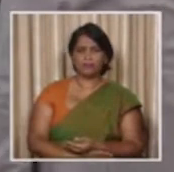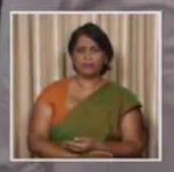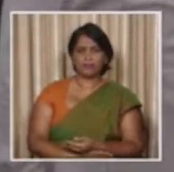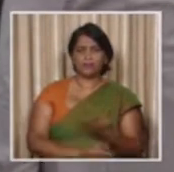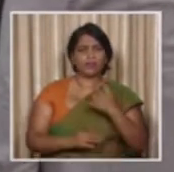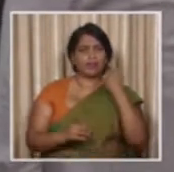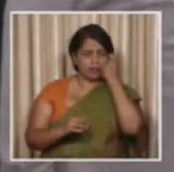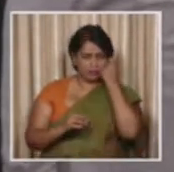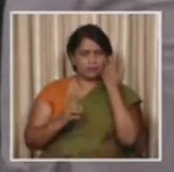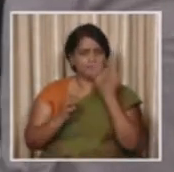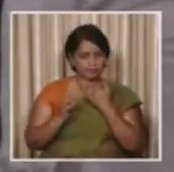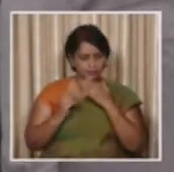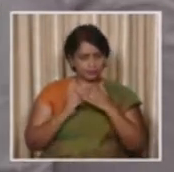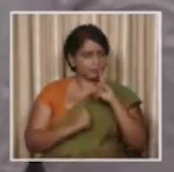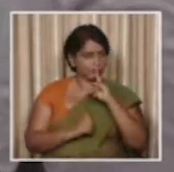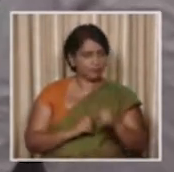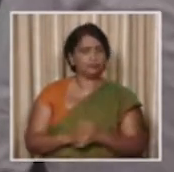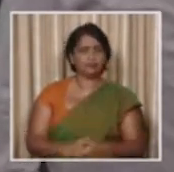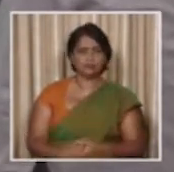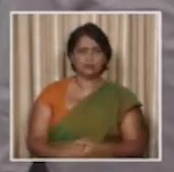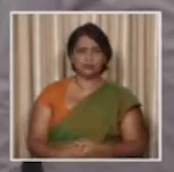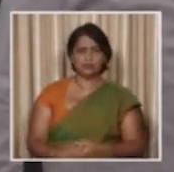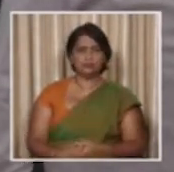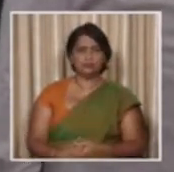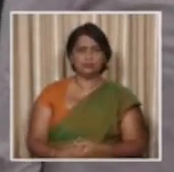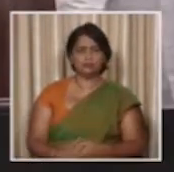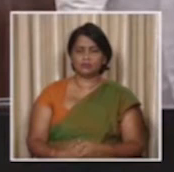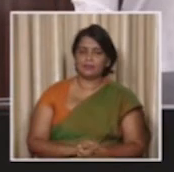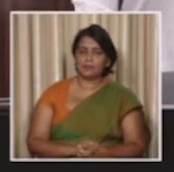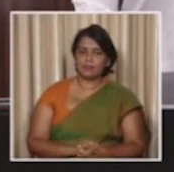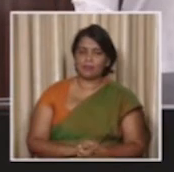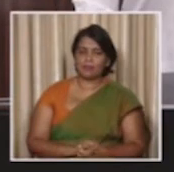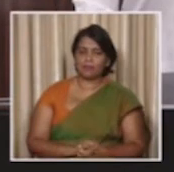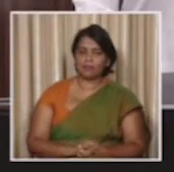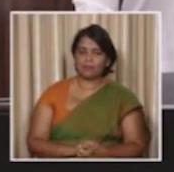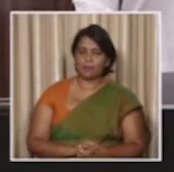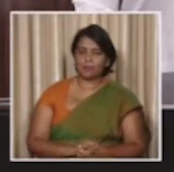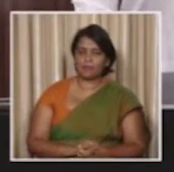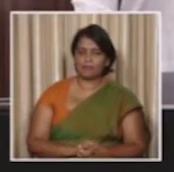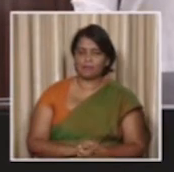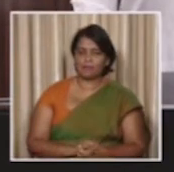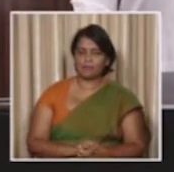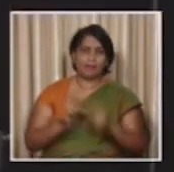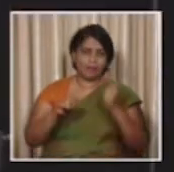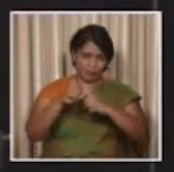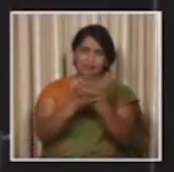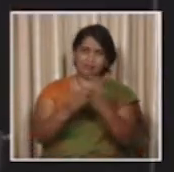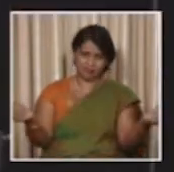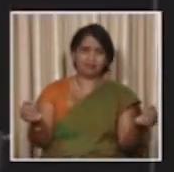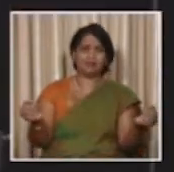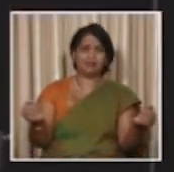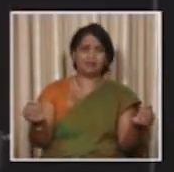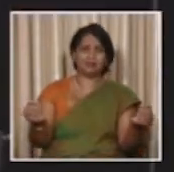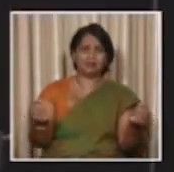විසුටි. ගරු තියෙනවා. ගරු නීතිච්ච සංදි මීරක්කොඩි මැතිතුමා. ගරු කතානායකතුමා මේ ප්‍රශ්නේ විසඳන්නකෝ. නෑ